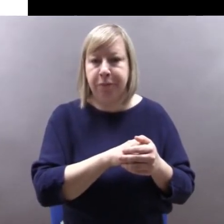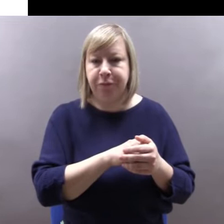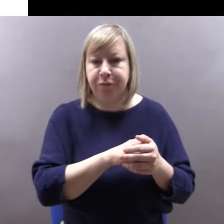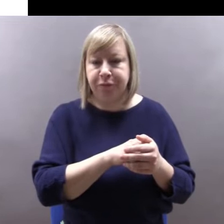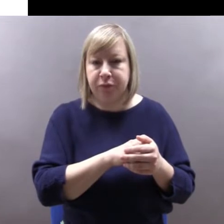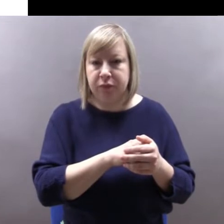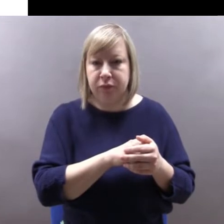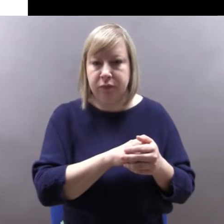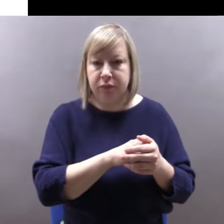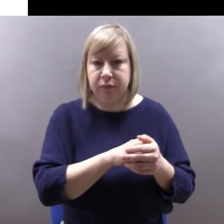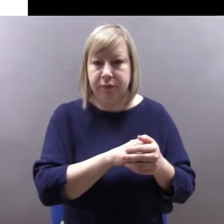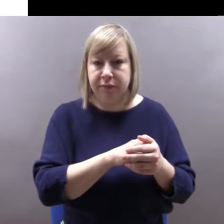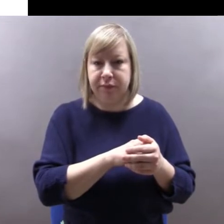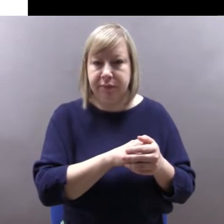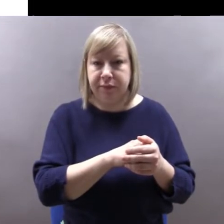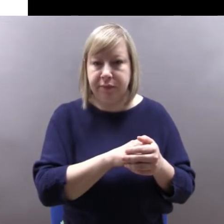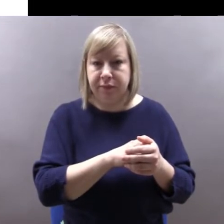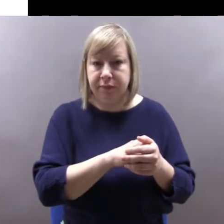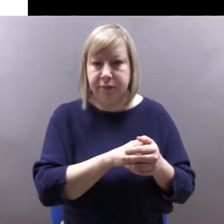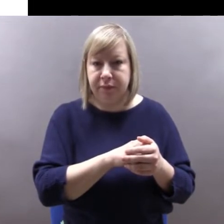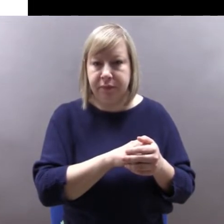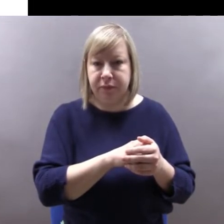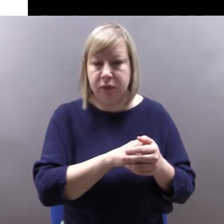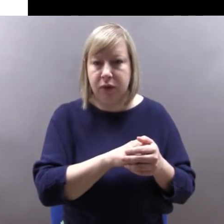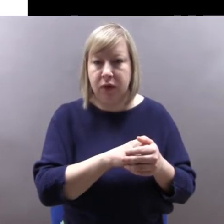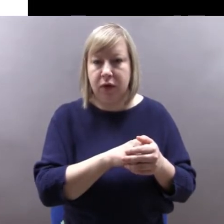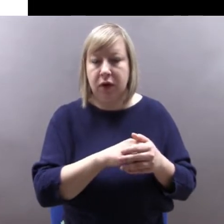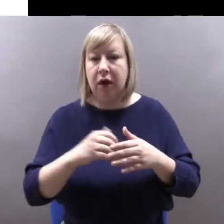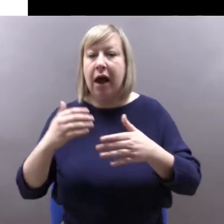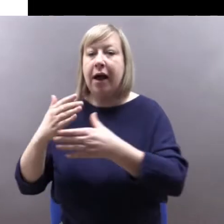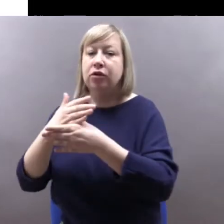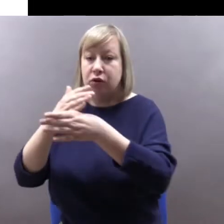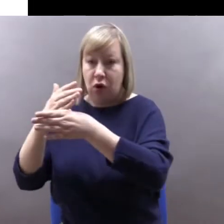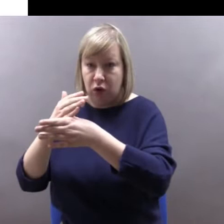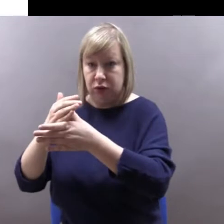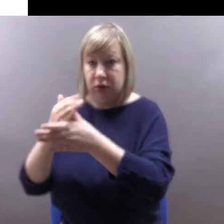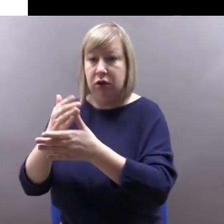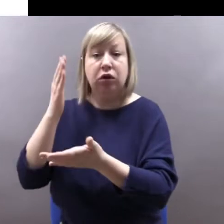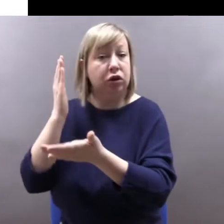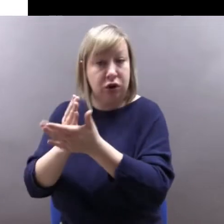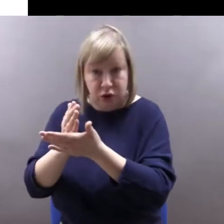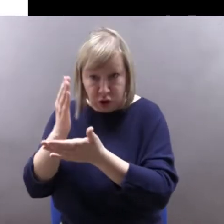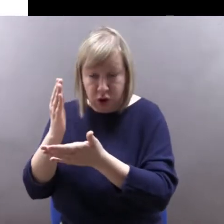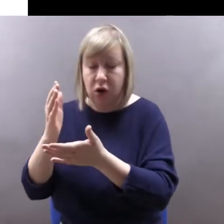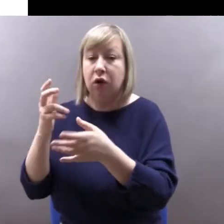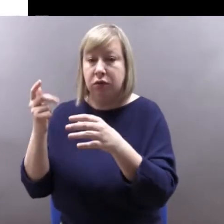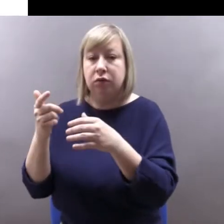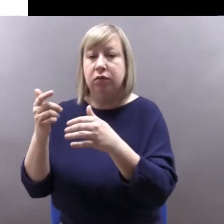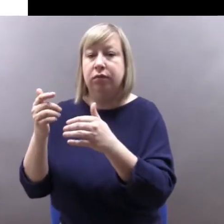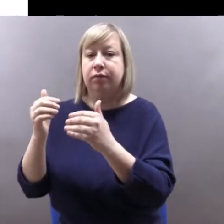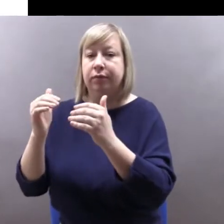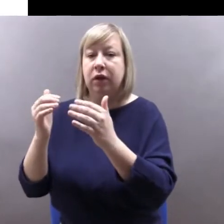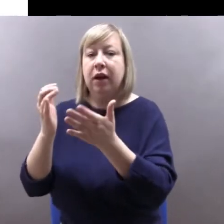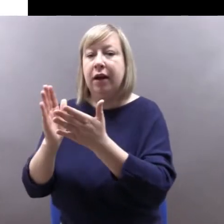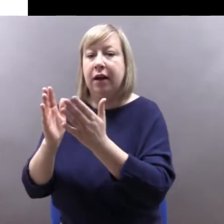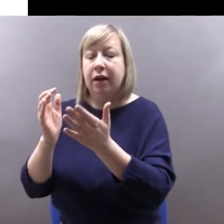Państwo widzieliście na slajdzie dotyczącym piwnic, tam były 3 stopnie schodów, to tego typu schody pojawiają się też